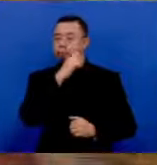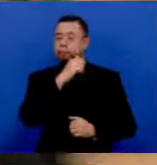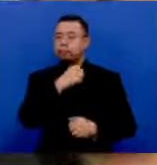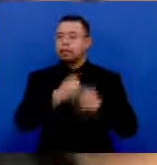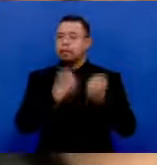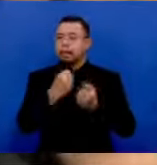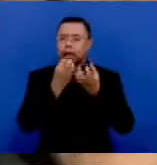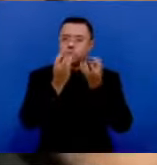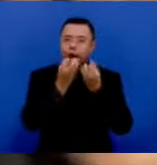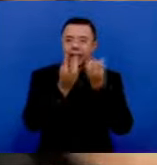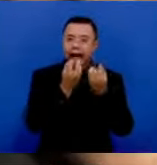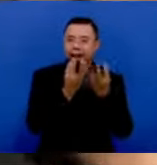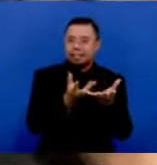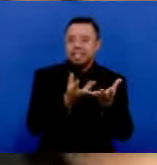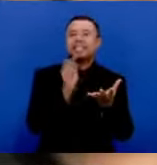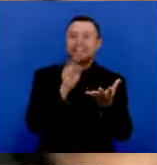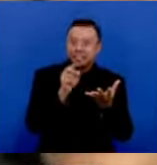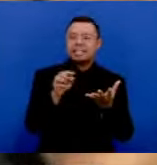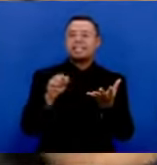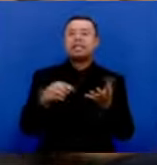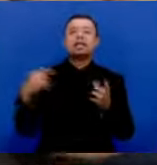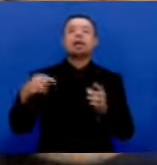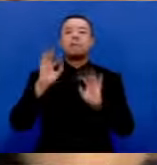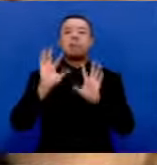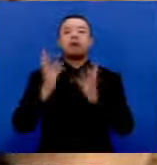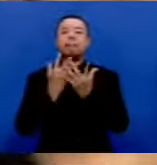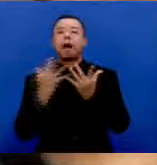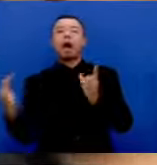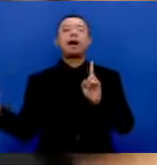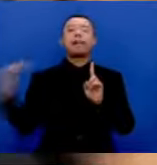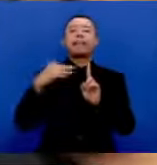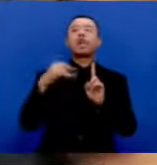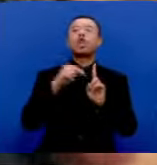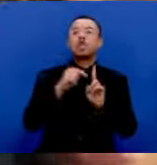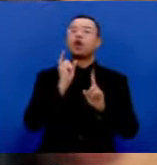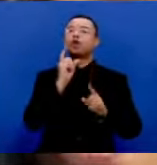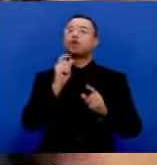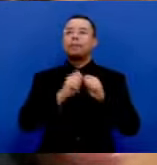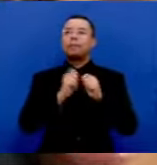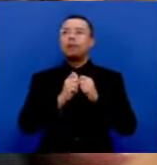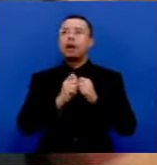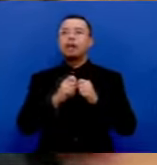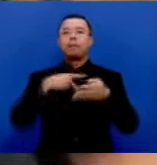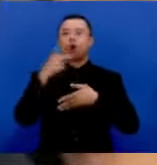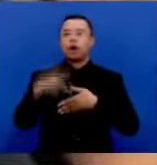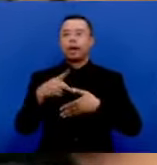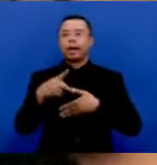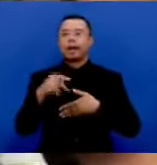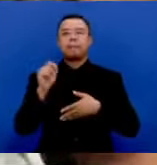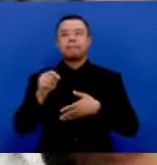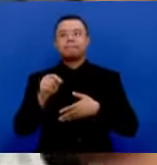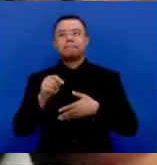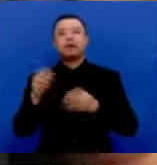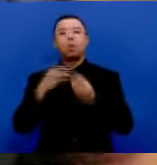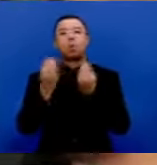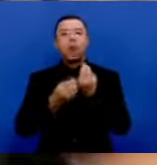Kegiatan sosialisasi diikuti puluhan warga untuk mensukseskan program Jubir Kampung Korean. Kelompok 22 Banis